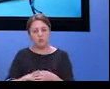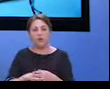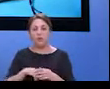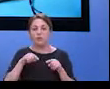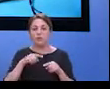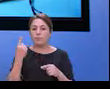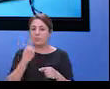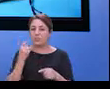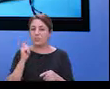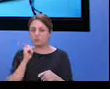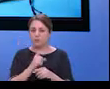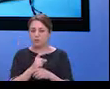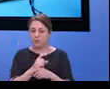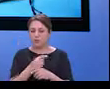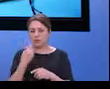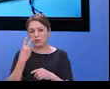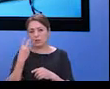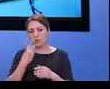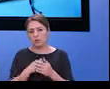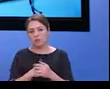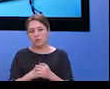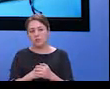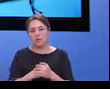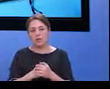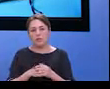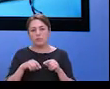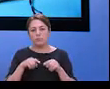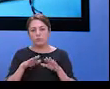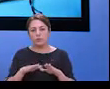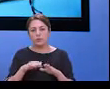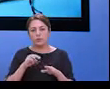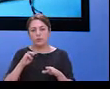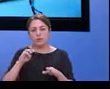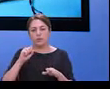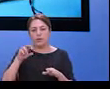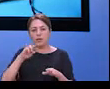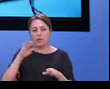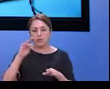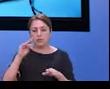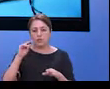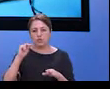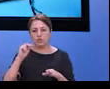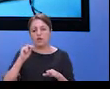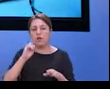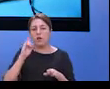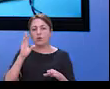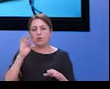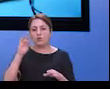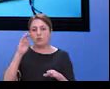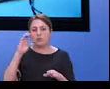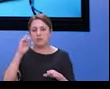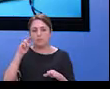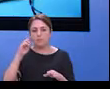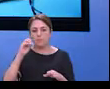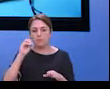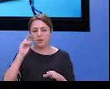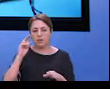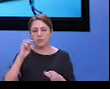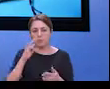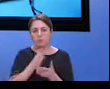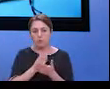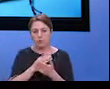shartimiz. Ikkinchi shartimiz, bu yerda tayanch konspekt bor. Tayanch konspektda aynan